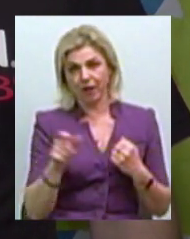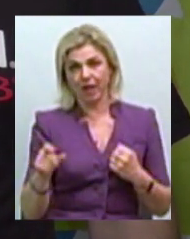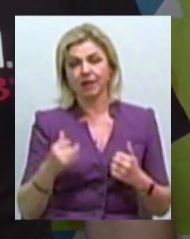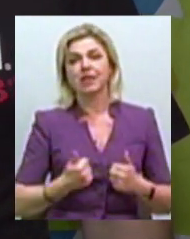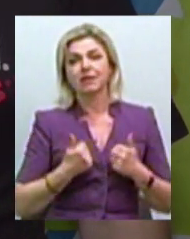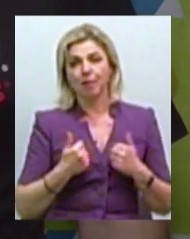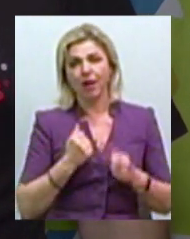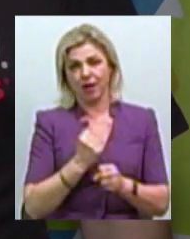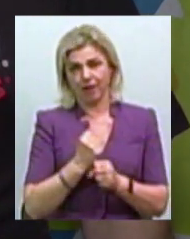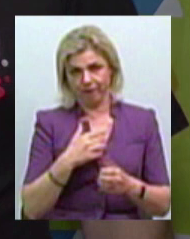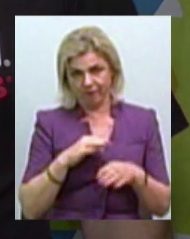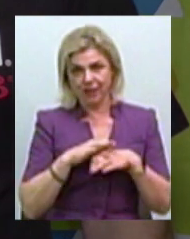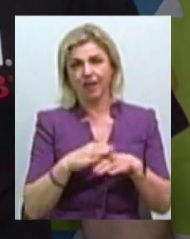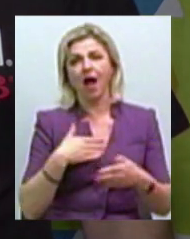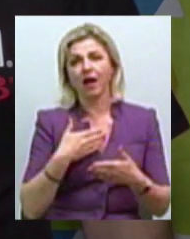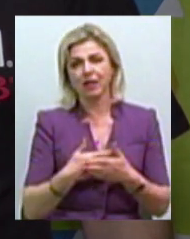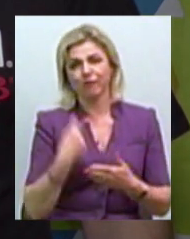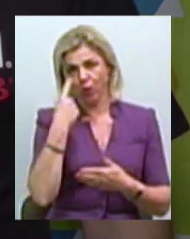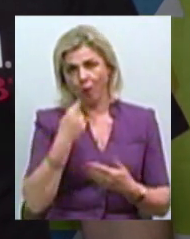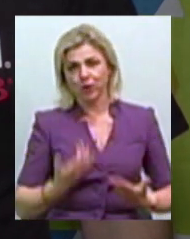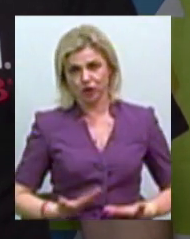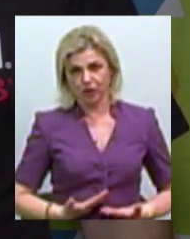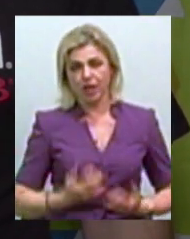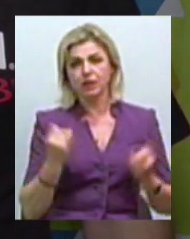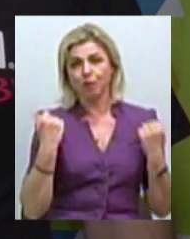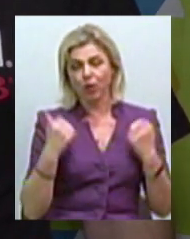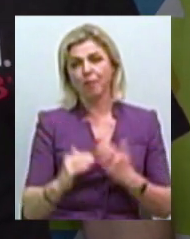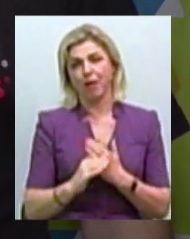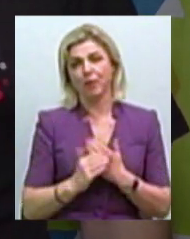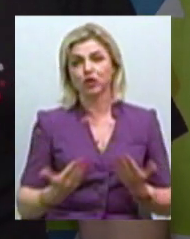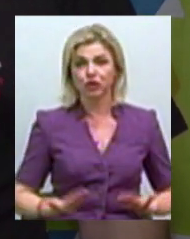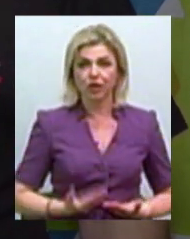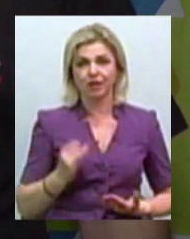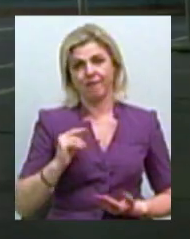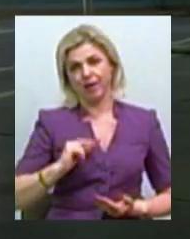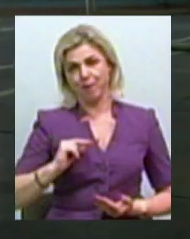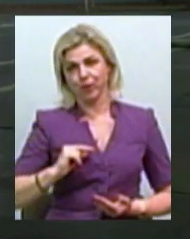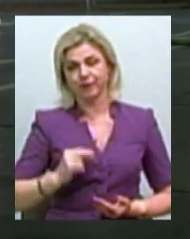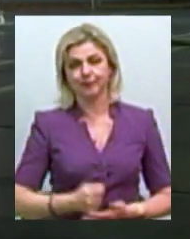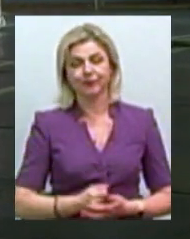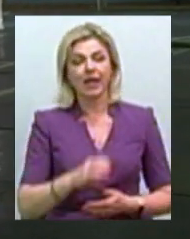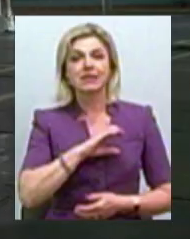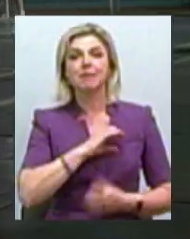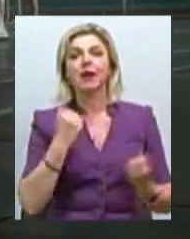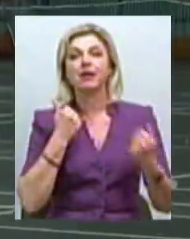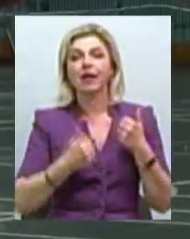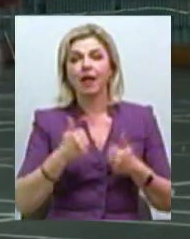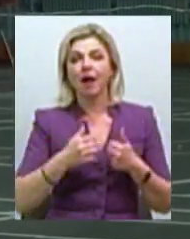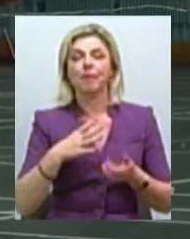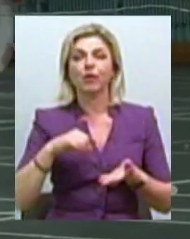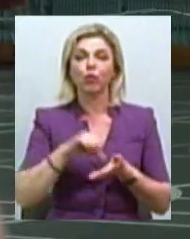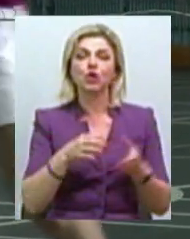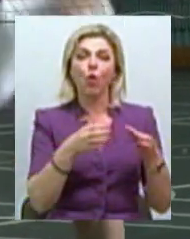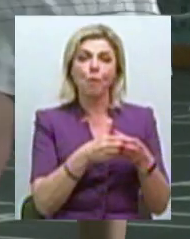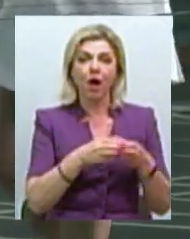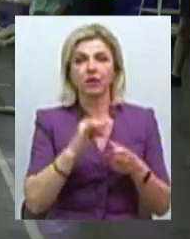вести активний спосіб життя. І спорт нам допомагає, як у житті, так і в роботі. На спартакіаді представлені як командні, так і